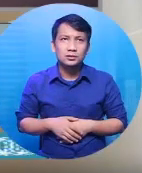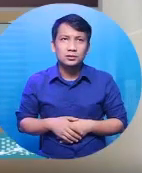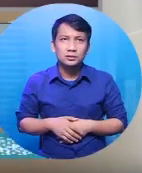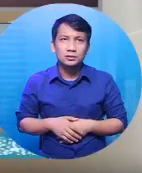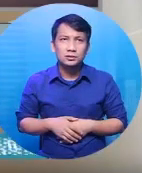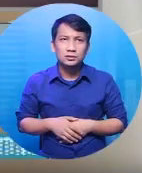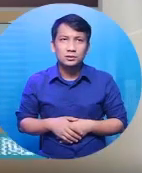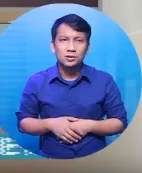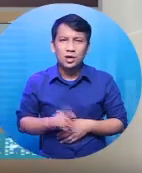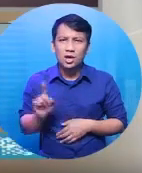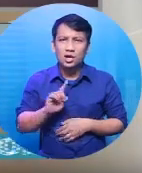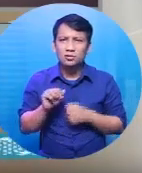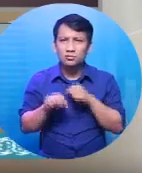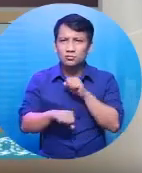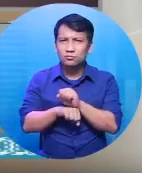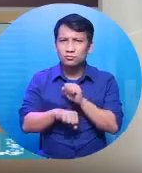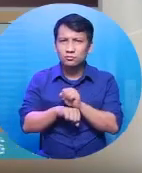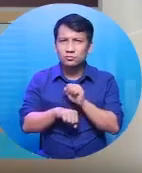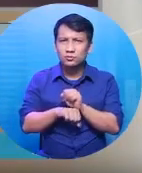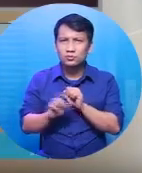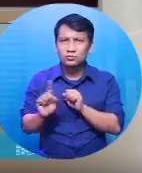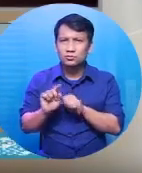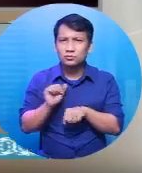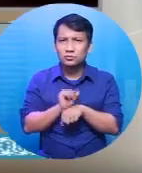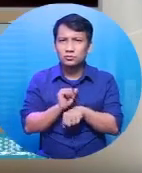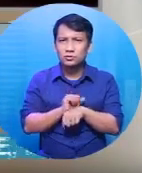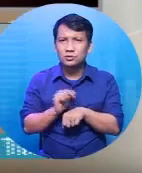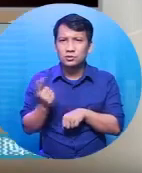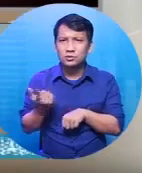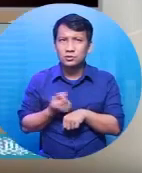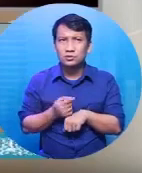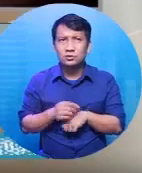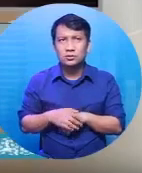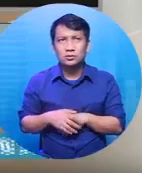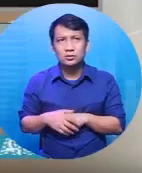Okay. Ano pong trabaho? Kabit. Carol!